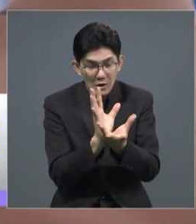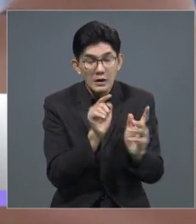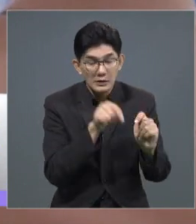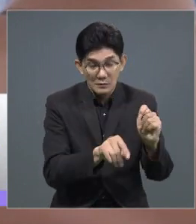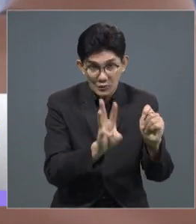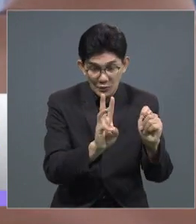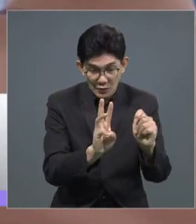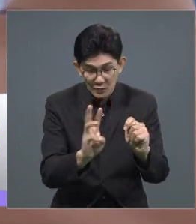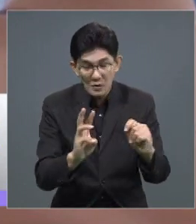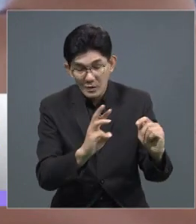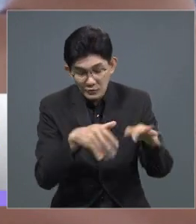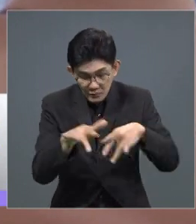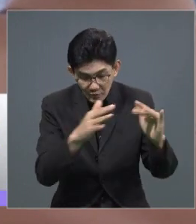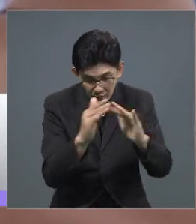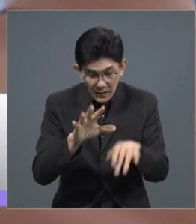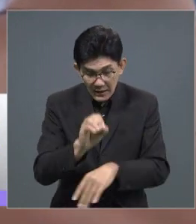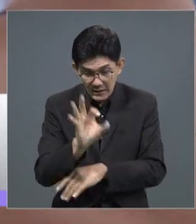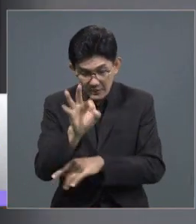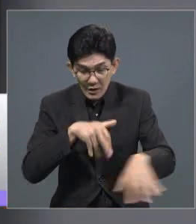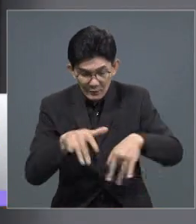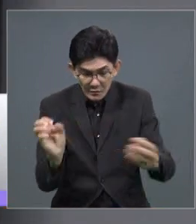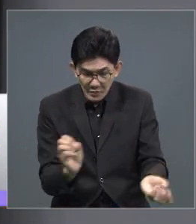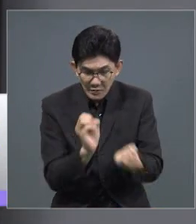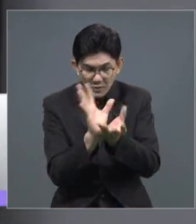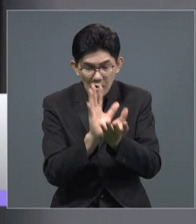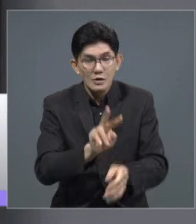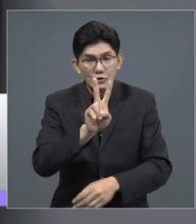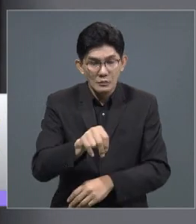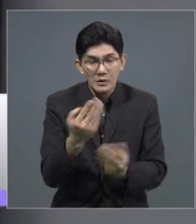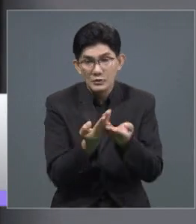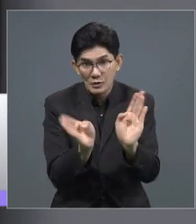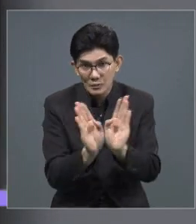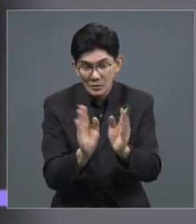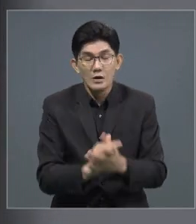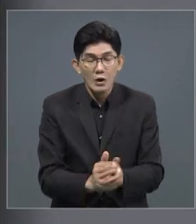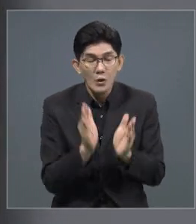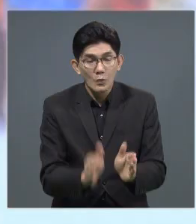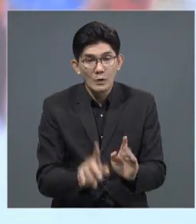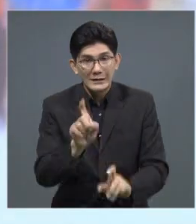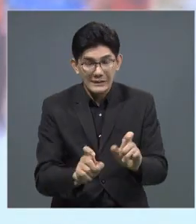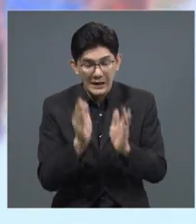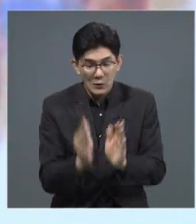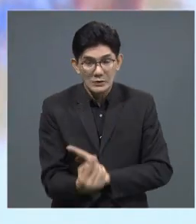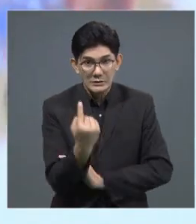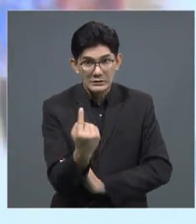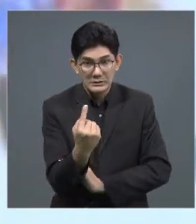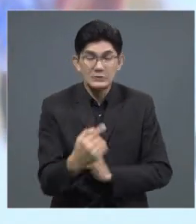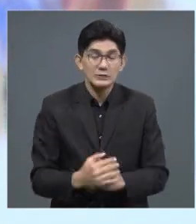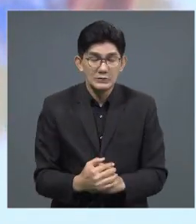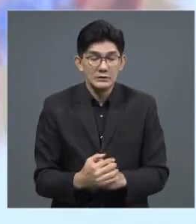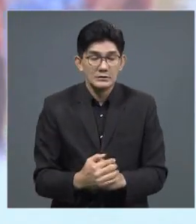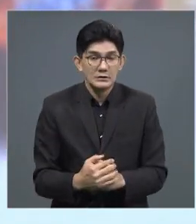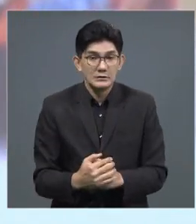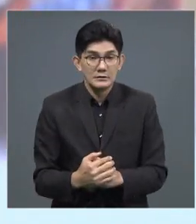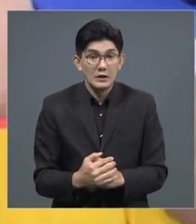ตำบล 59หมู่บ้านประชาชนได้รับความเดือดร้อน 2,000หลังคาเรือนมีผู้เสียชีวิตแล้ว 1คนจากนั้น